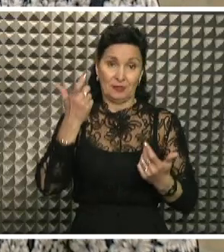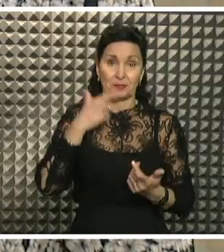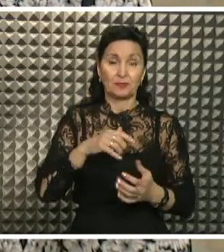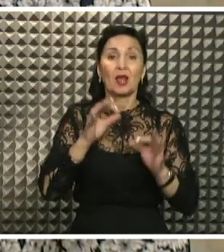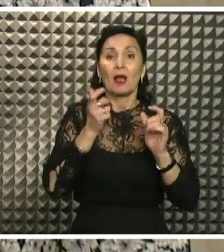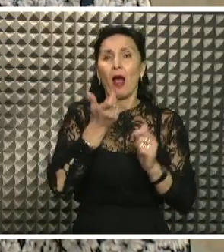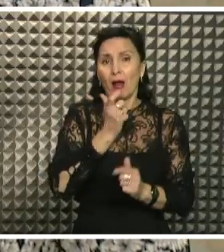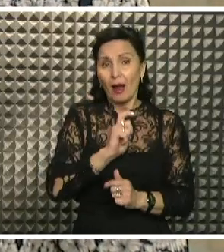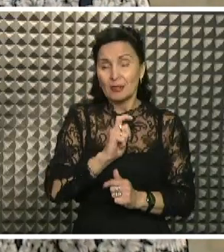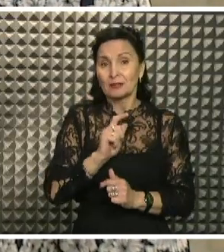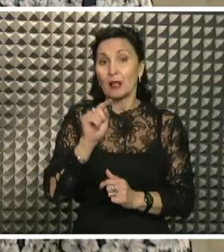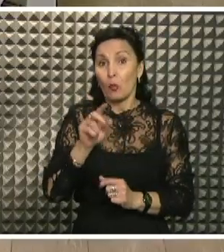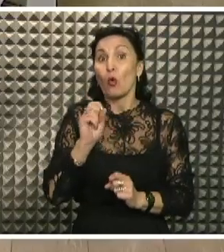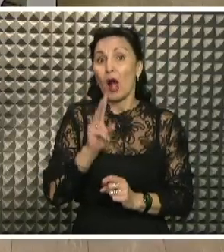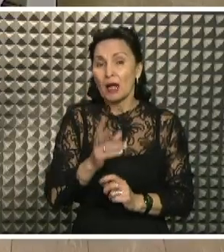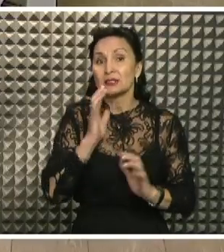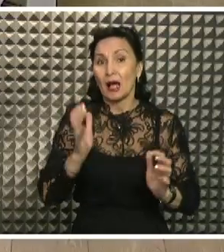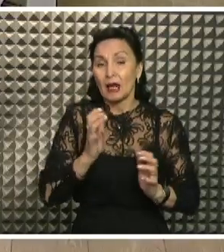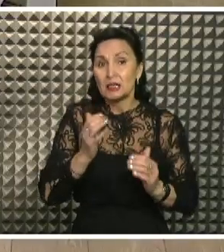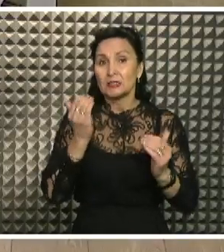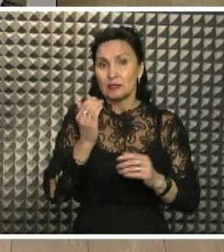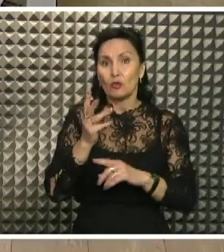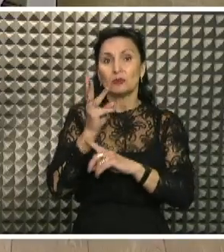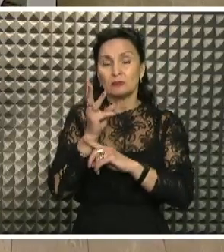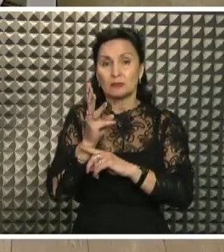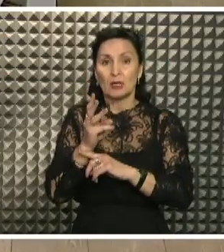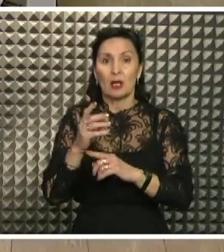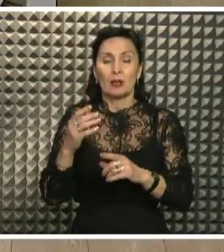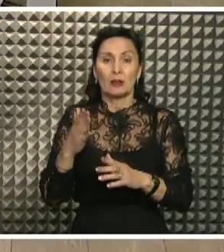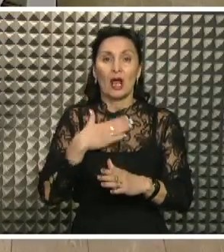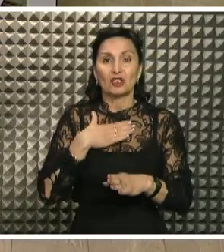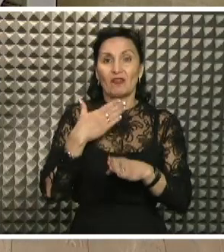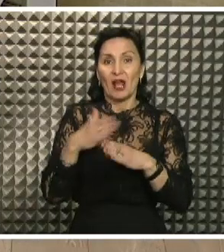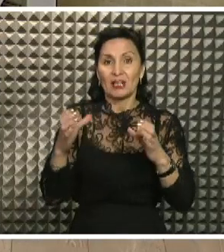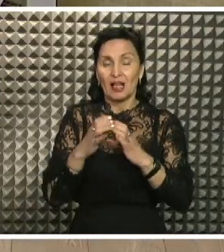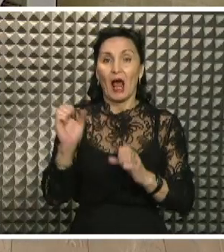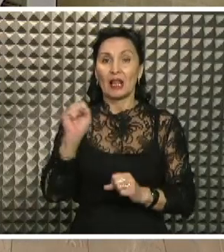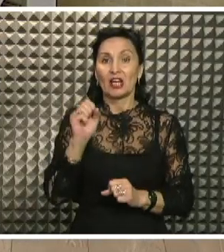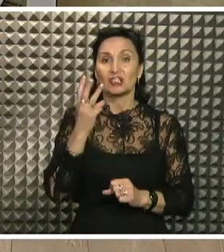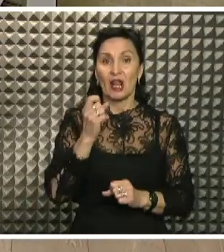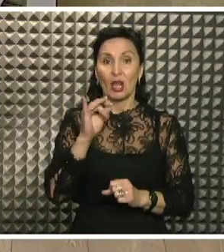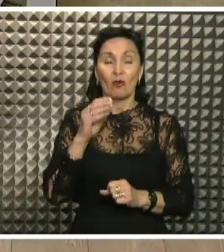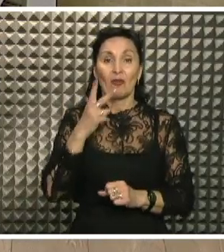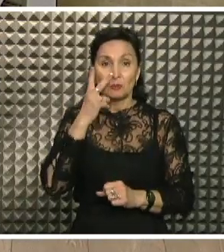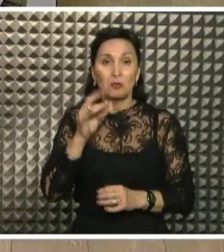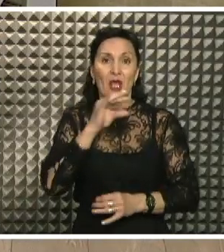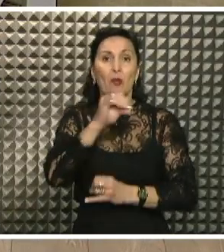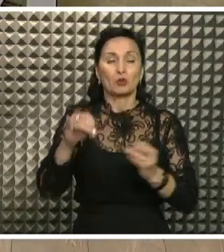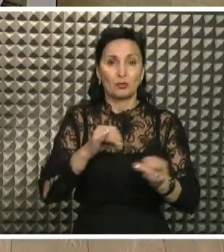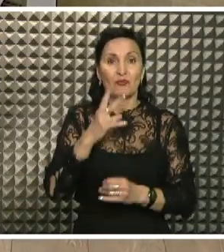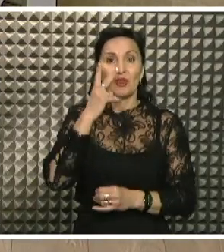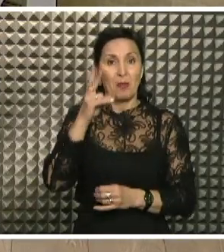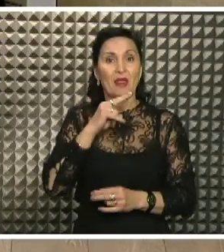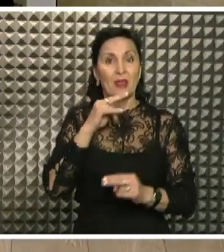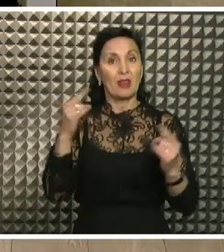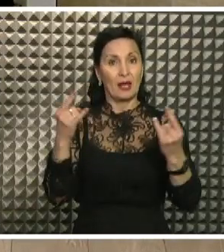Как раз к тому, как согреться, сегодня сняла сюжет корреспондент новостного отдела Анара Шагирова. Давайте посмотрим и обсудим. Внимание на экран.